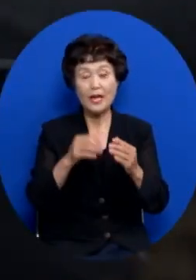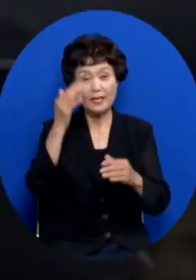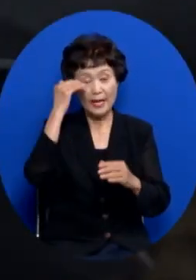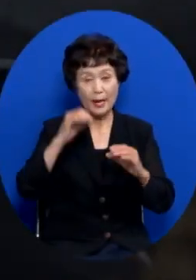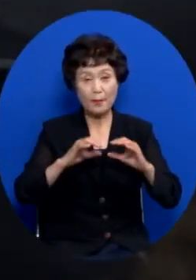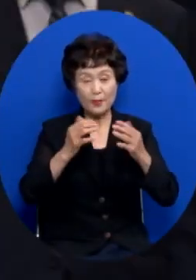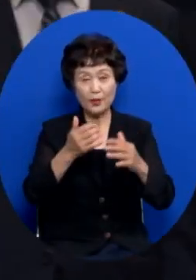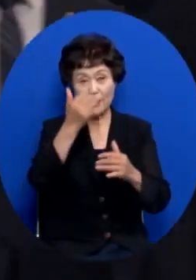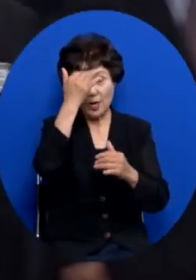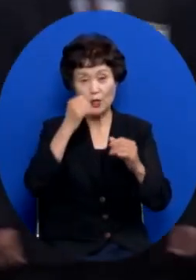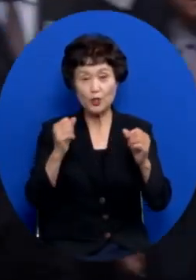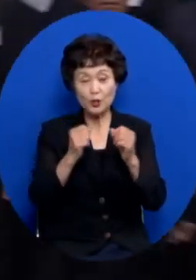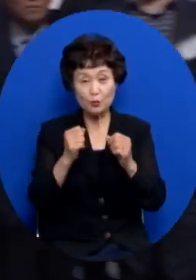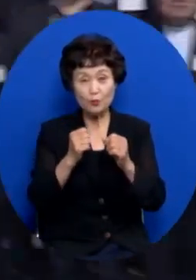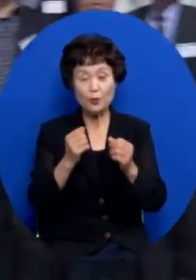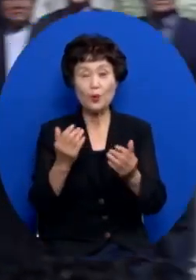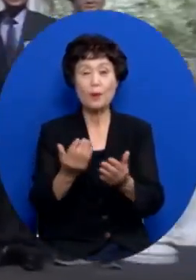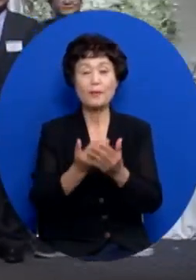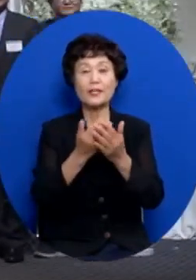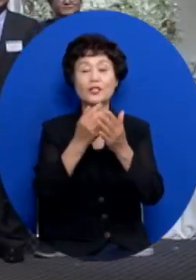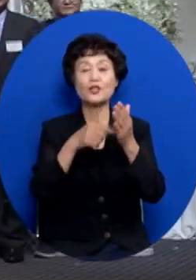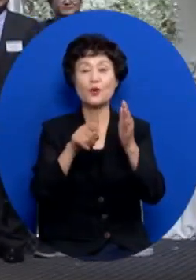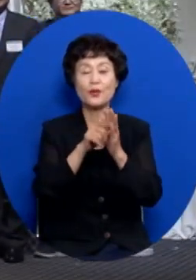부흥을 위한 기도회와 축사의 시간을 가졌습니다